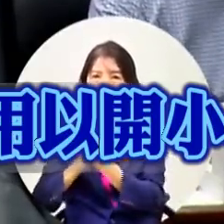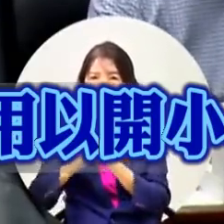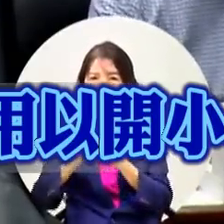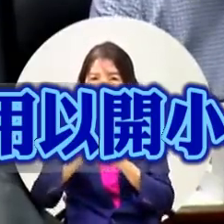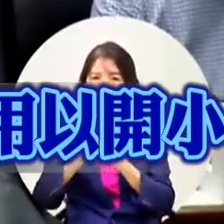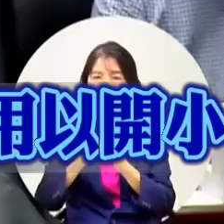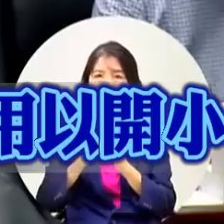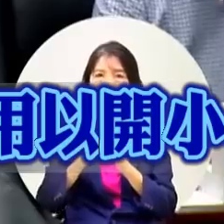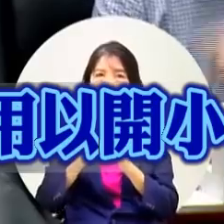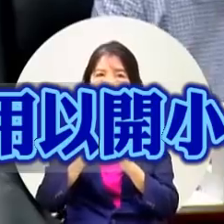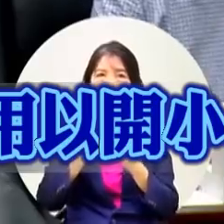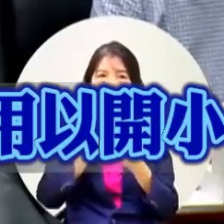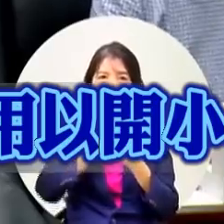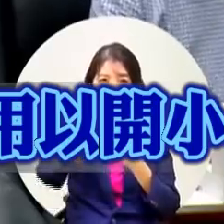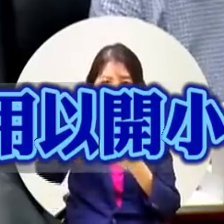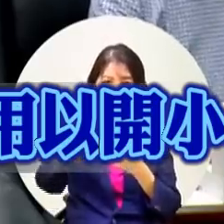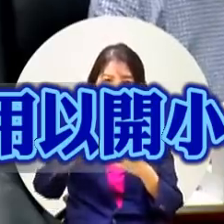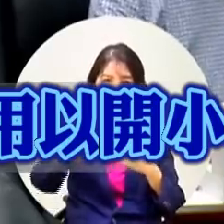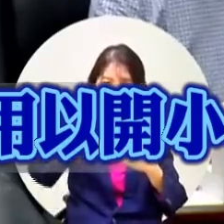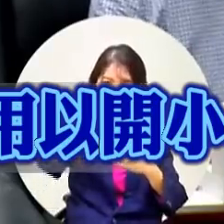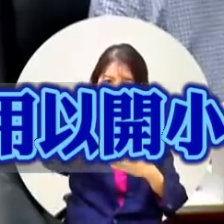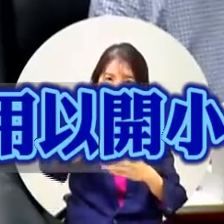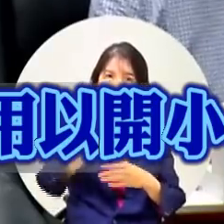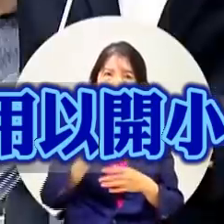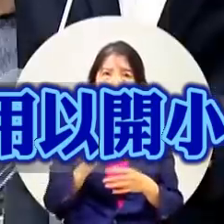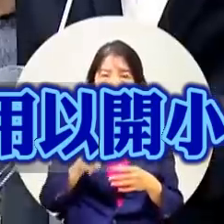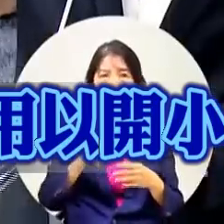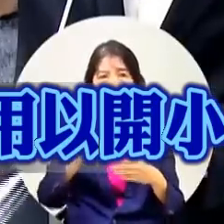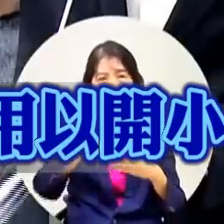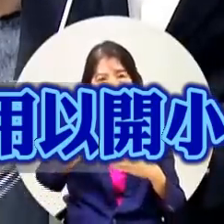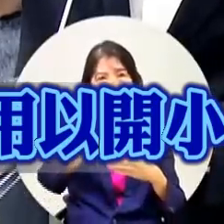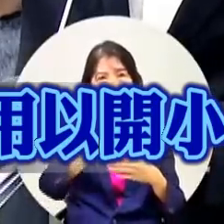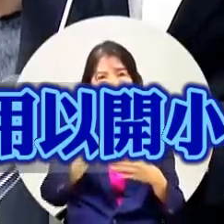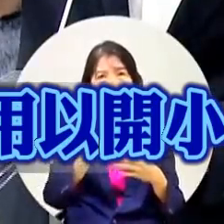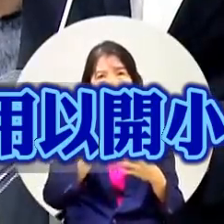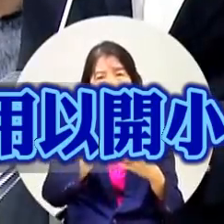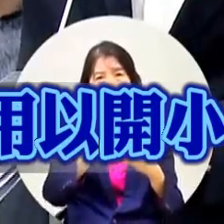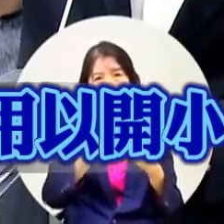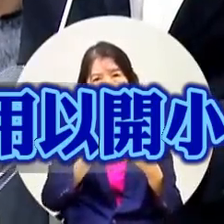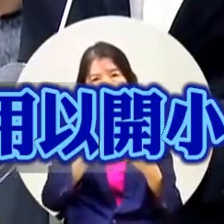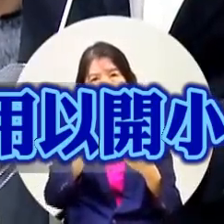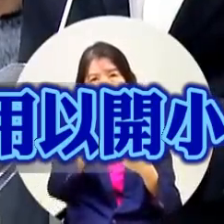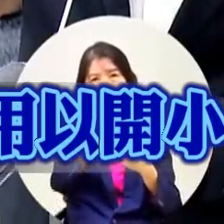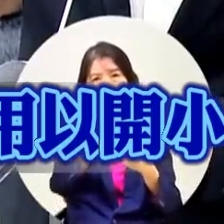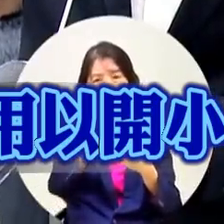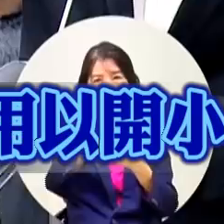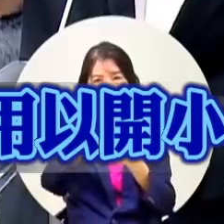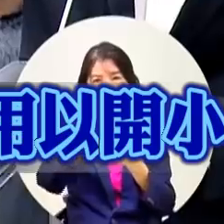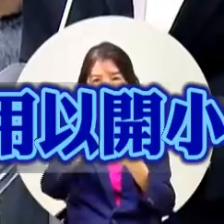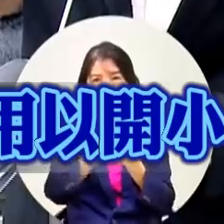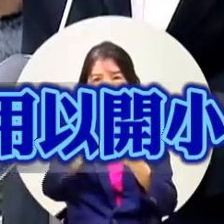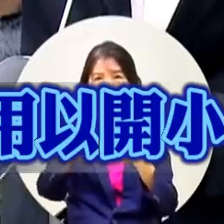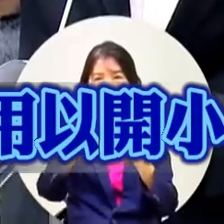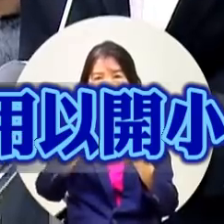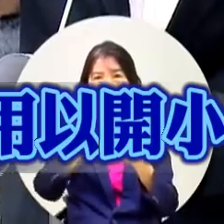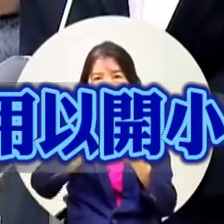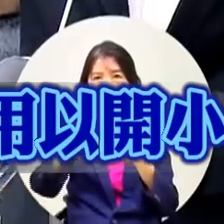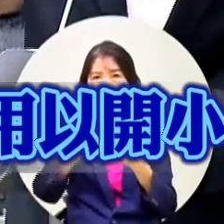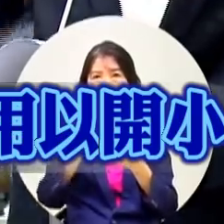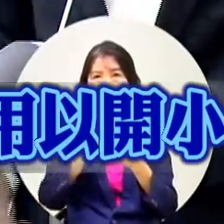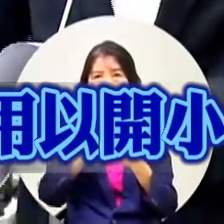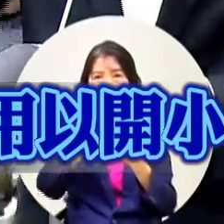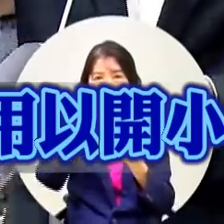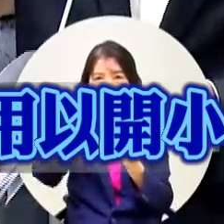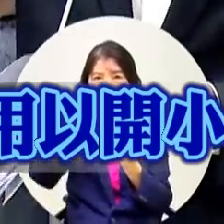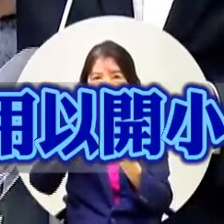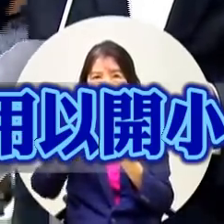所报案作业程序，这样的程序，请你排列有 A 制作笔录 ，B 开具报案三联单 ，C 填写案